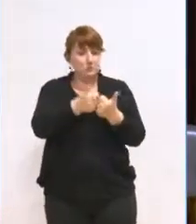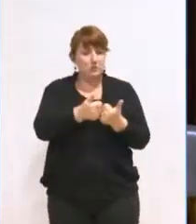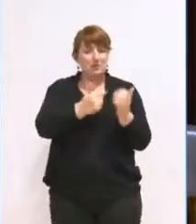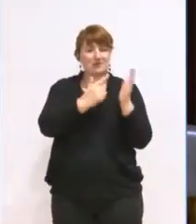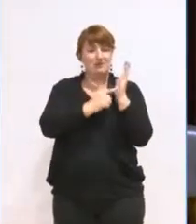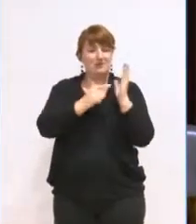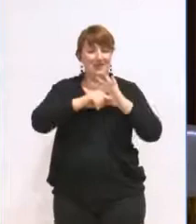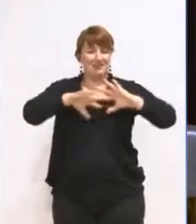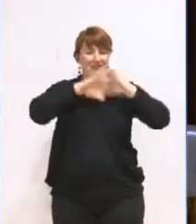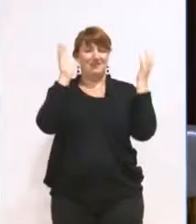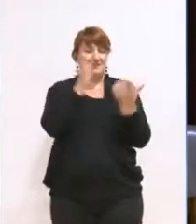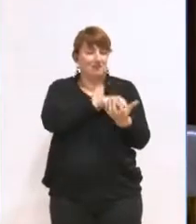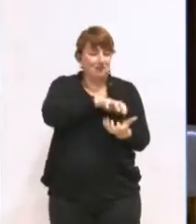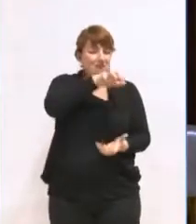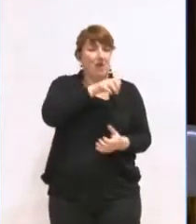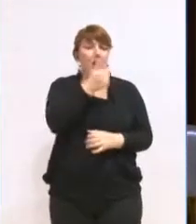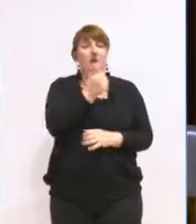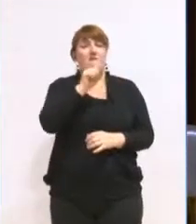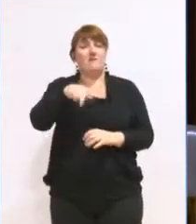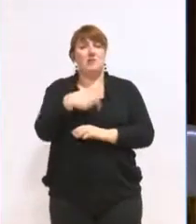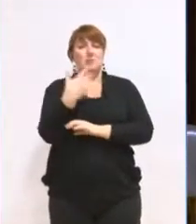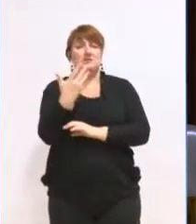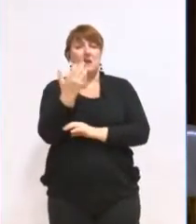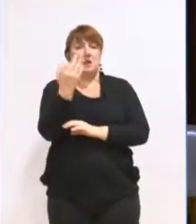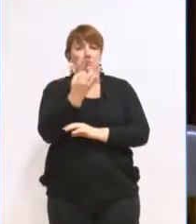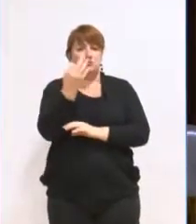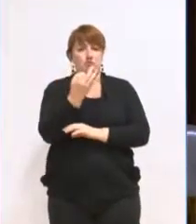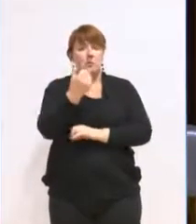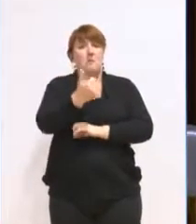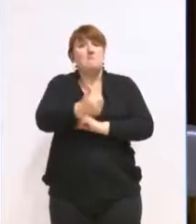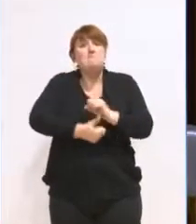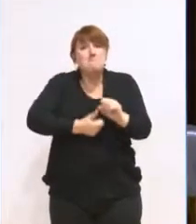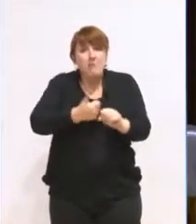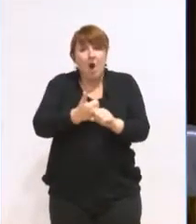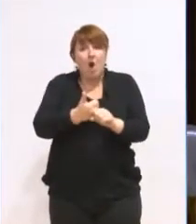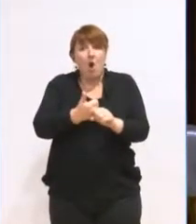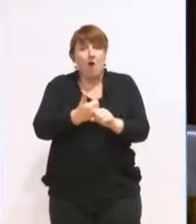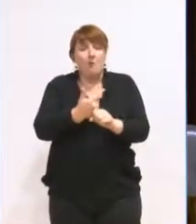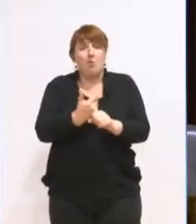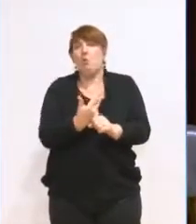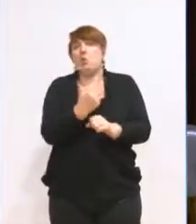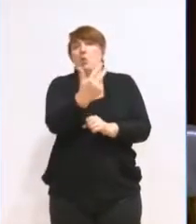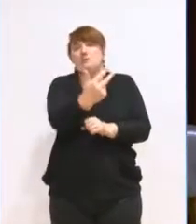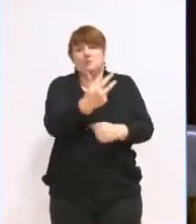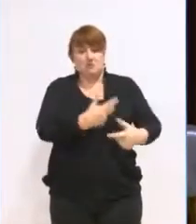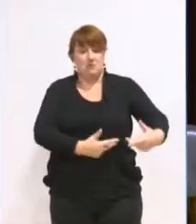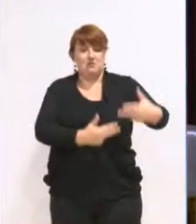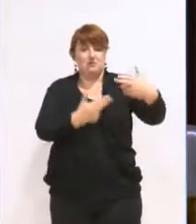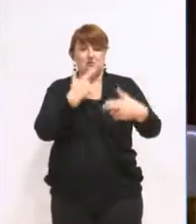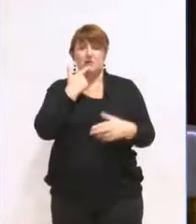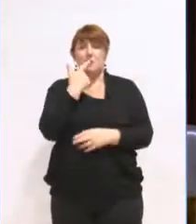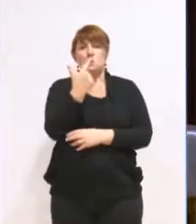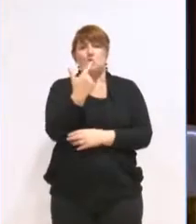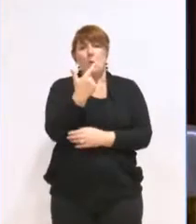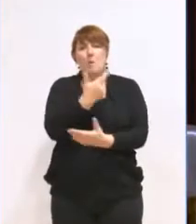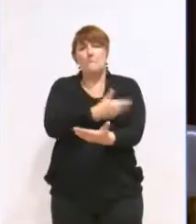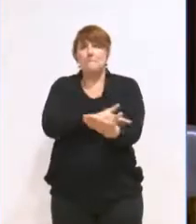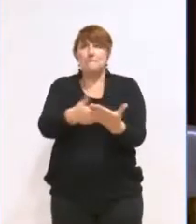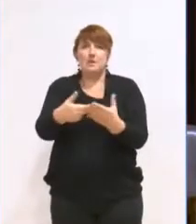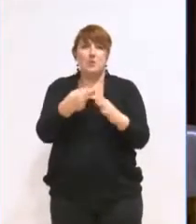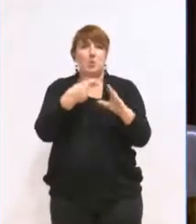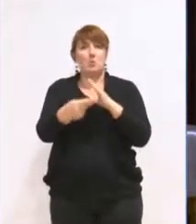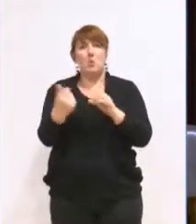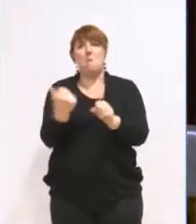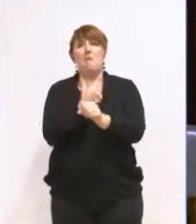de 1,5% par an sur les 3 prochaines années, c'est-à-dire environ 2 millions d'euros tous les ans